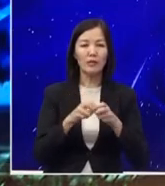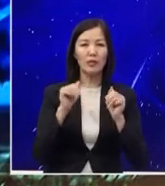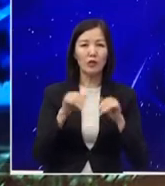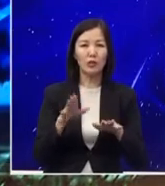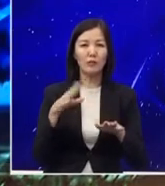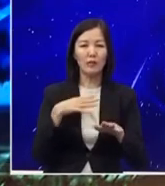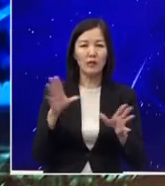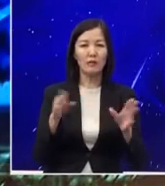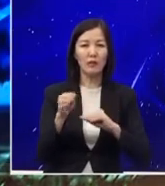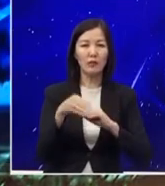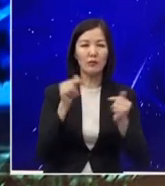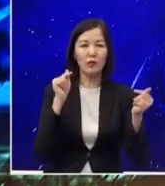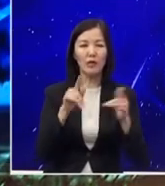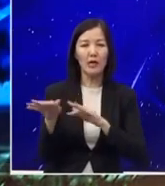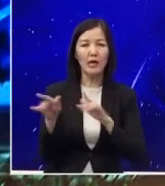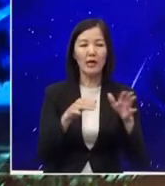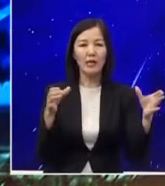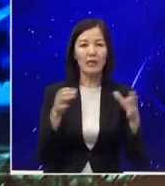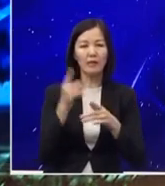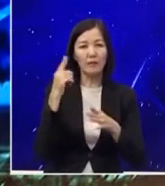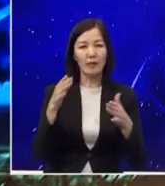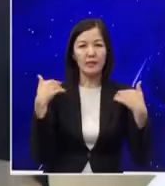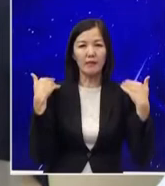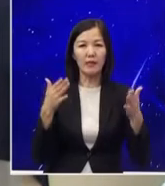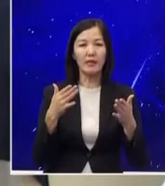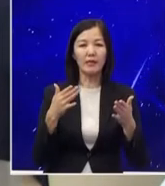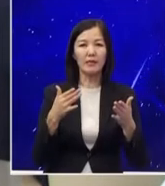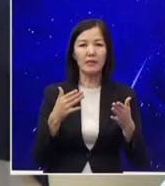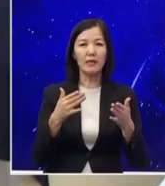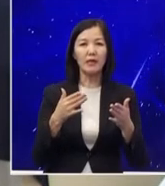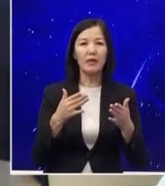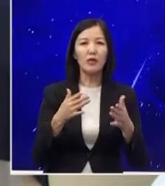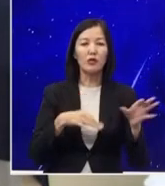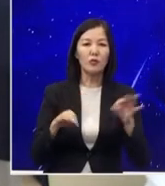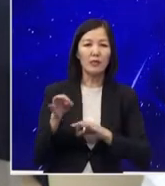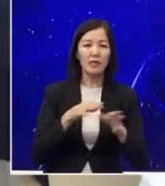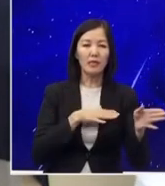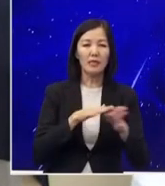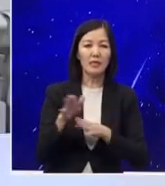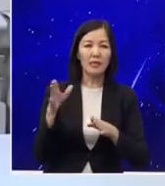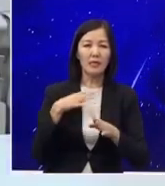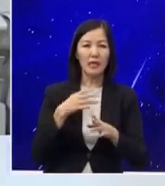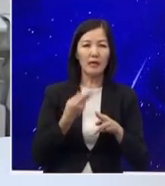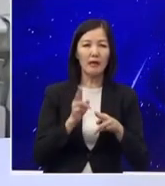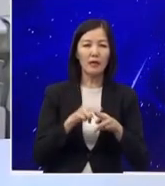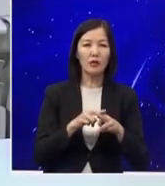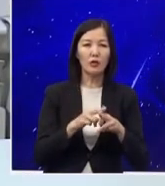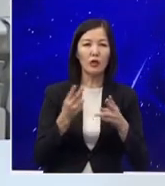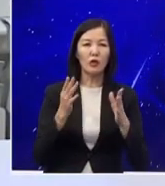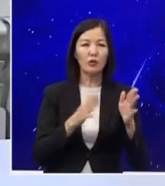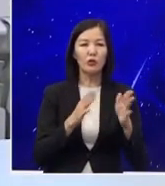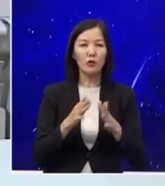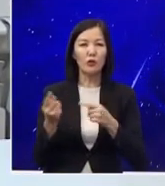Бұл сыбайлас жемқорлыққа қарсы іс-қимыл агенттігінің бастамасымен Projecting Business and Investments жобасы аясында іске